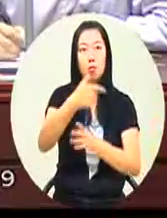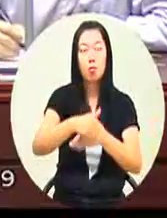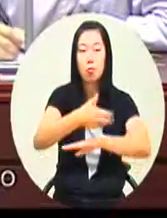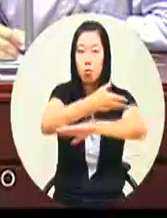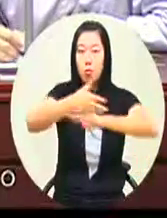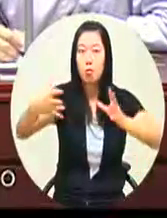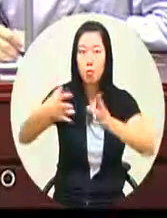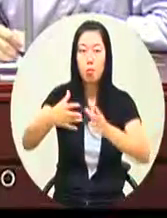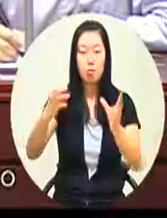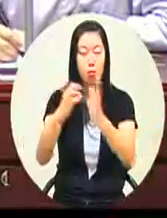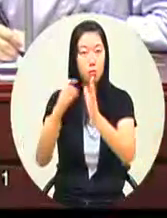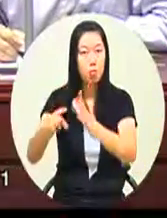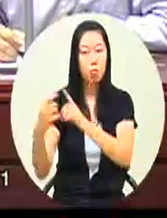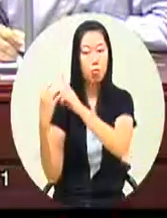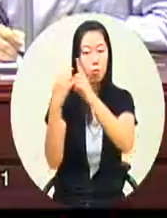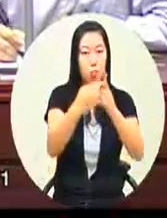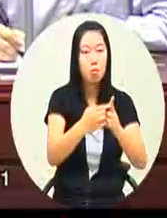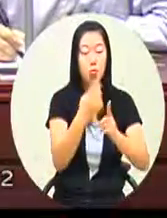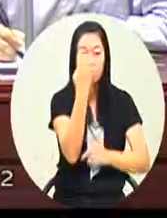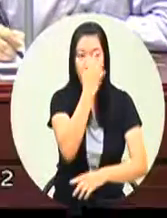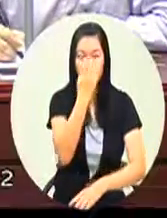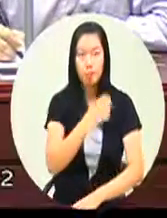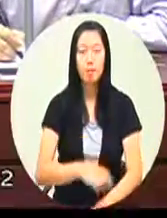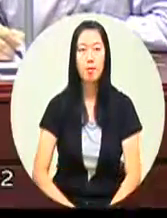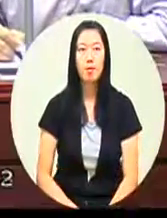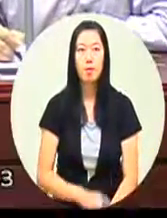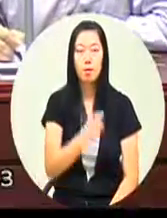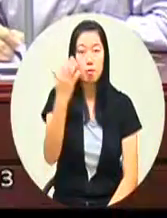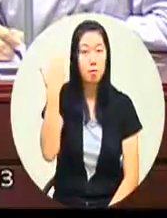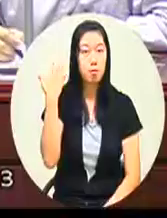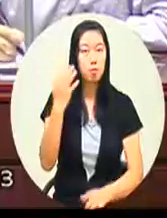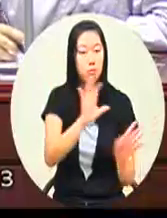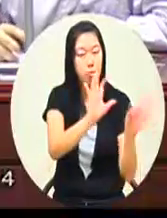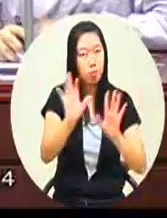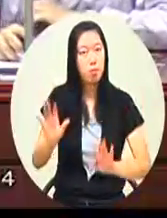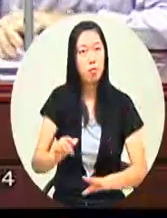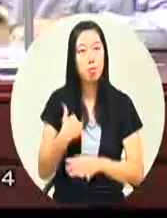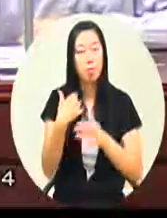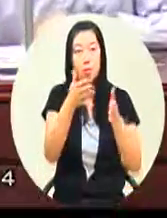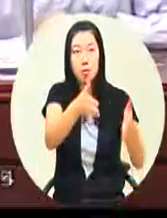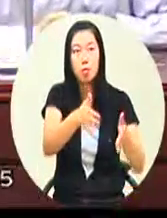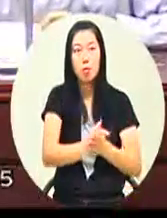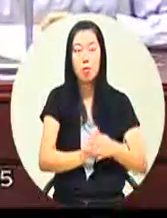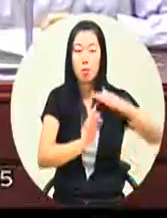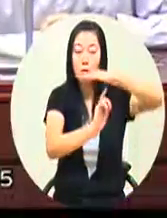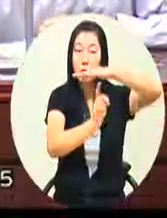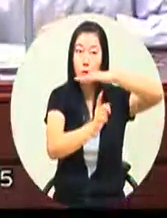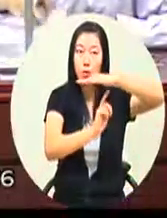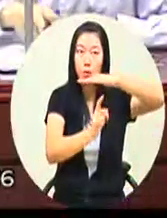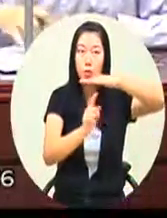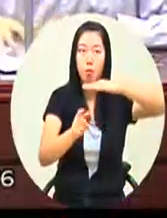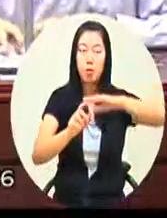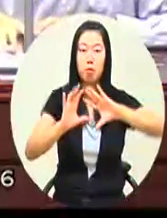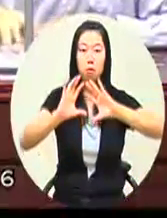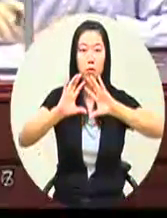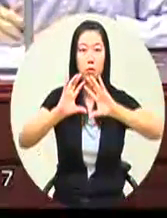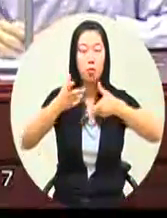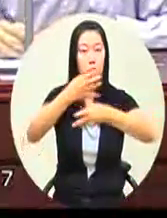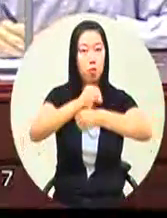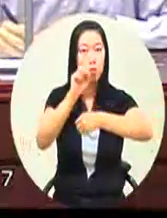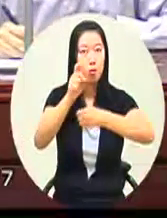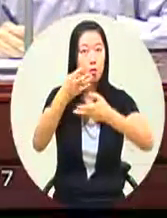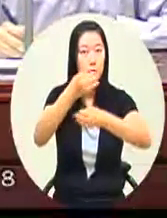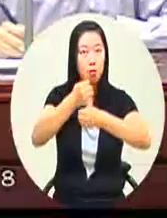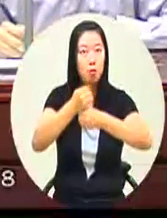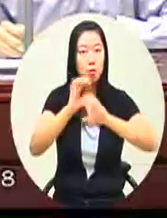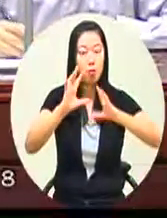边。那进前的阶段是针对高速公路哈，国史一个国道国三